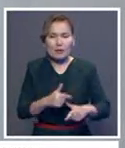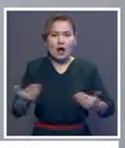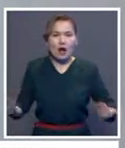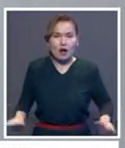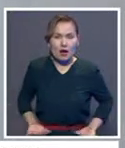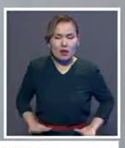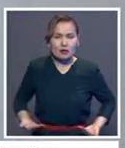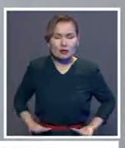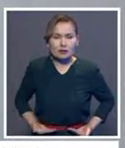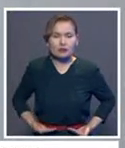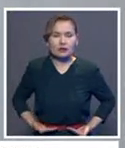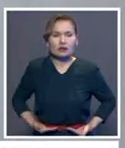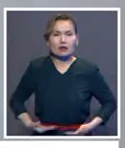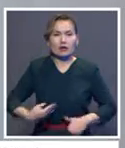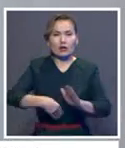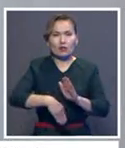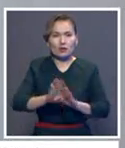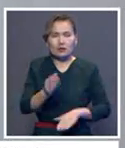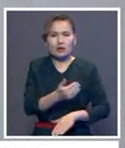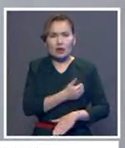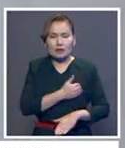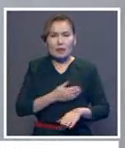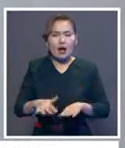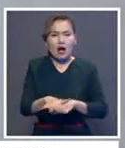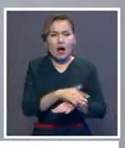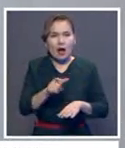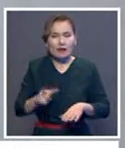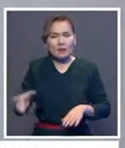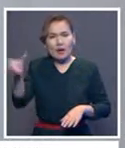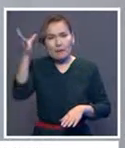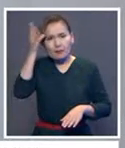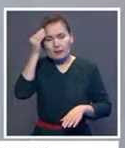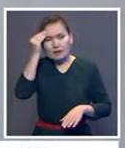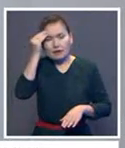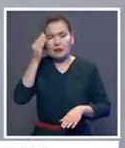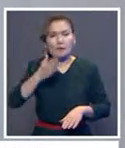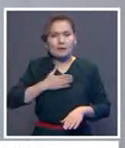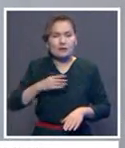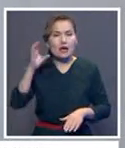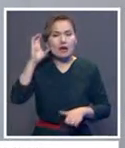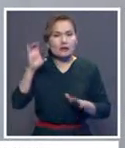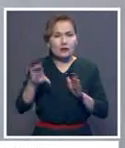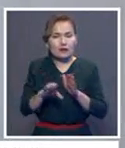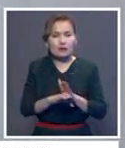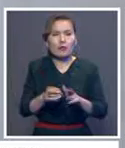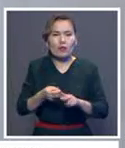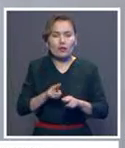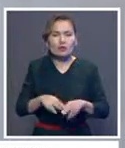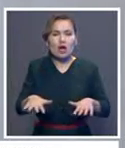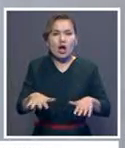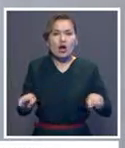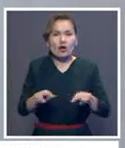халықтың пікіріне, яғни қоғамның пікіріне құлақ асудың нәтижесінде үкімет